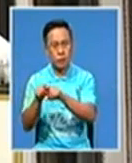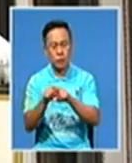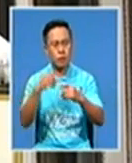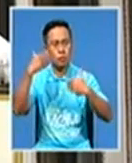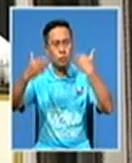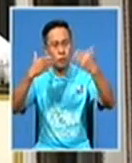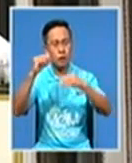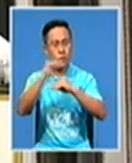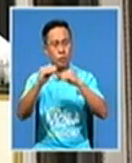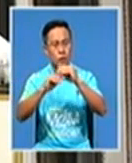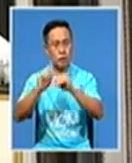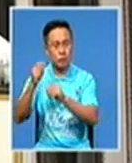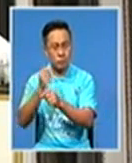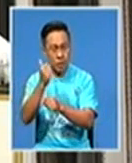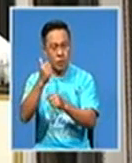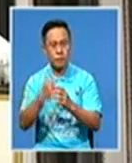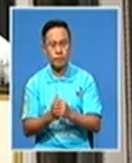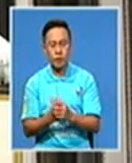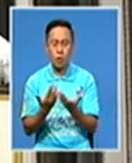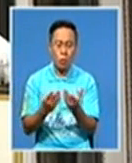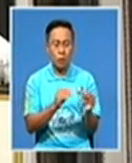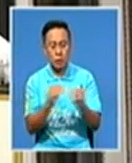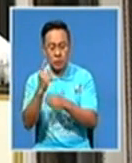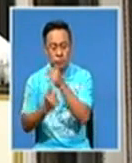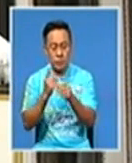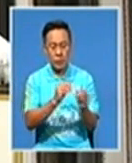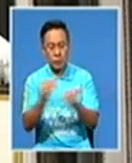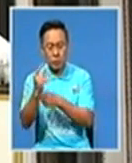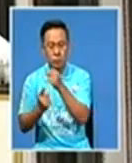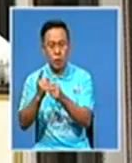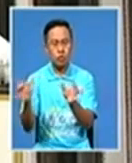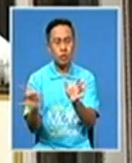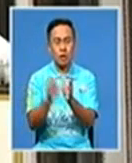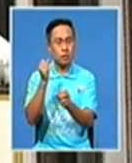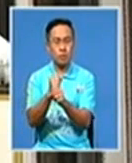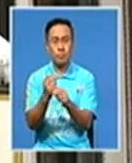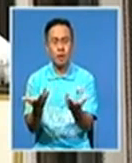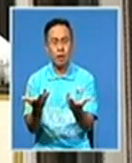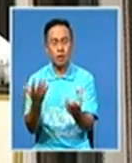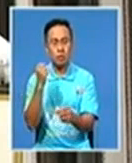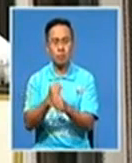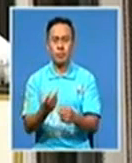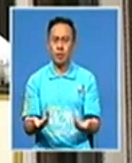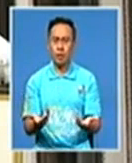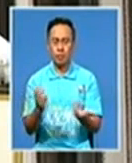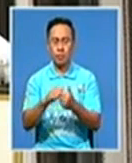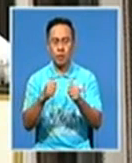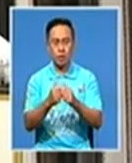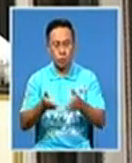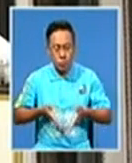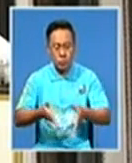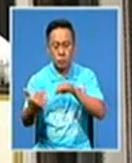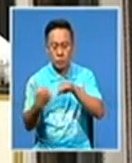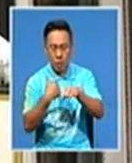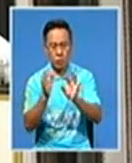จกรรมถ้าเราไม่ทำปีนี้มันล่าไปอีกปีปีหน้ามันก็ทำไม่ได้อีกปีต่อไปทำไม่ได้อีกแล้วมันจะทำยังไงนะโดยเฉพาะยิ่งเรื่องการสร้างทางเนี่ยน